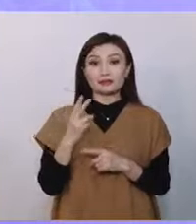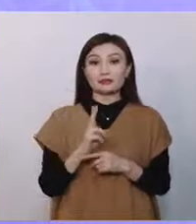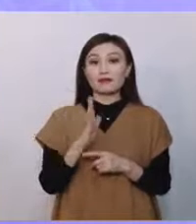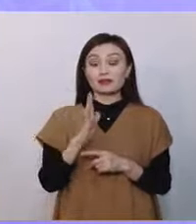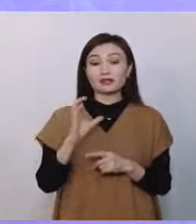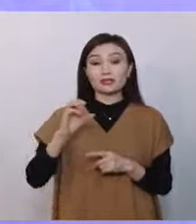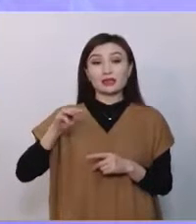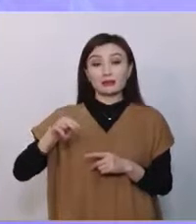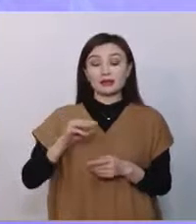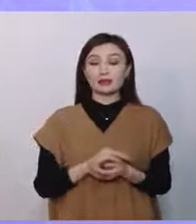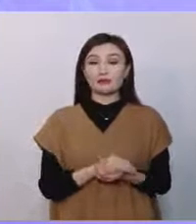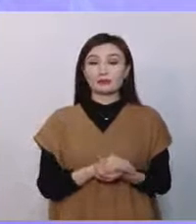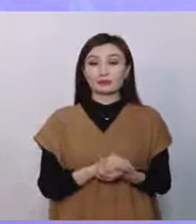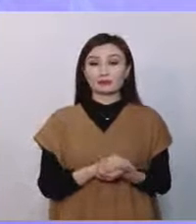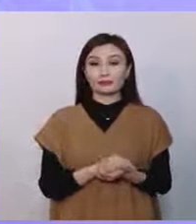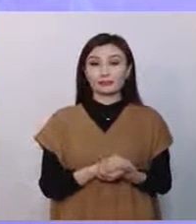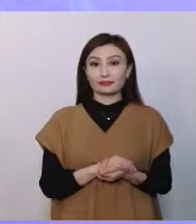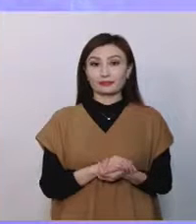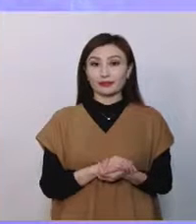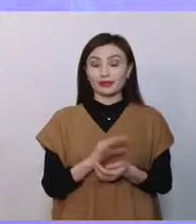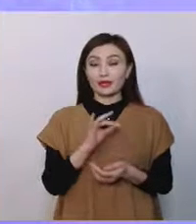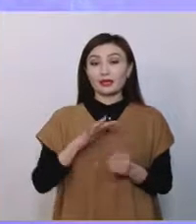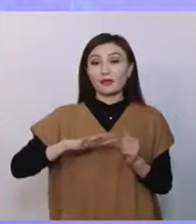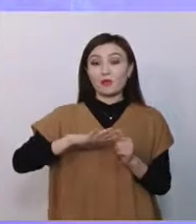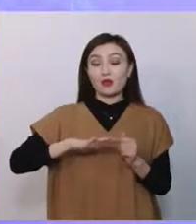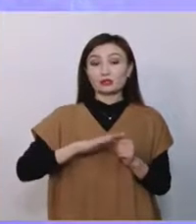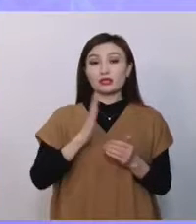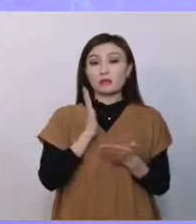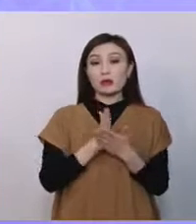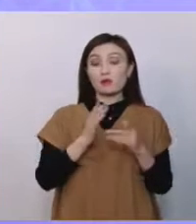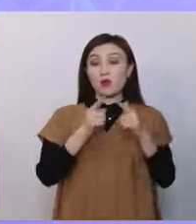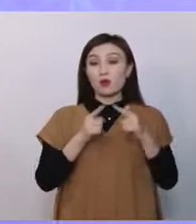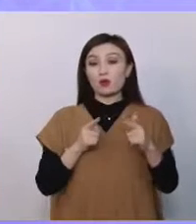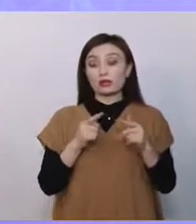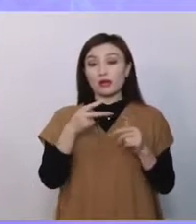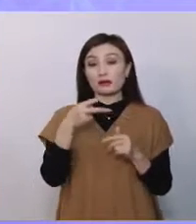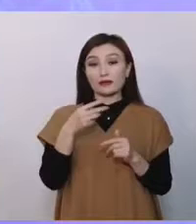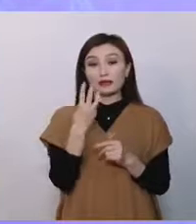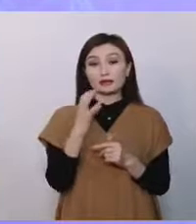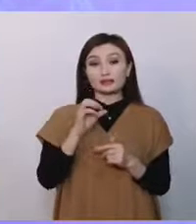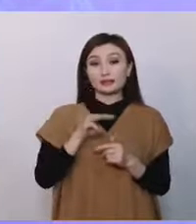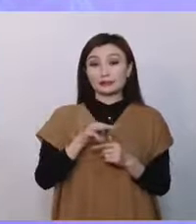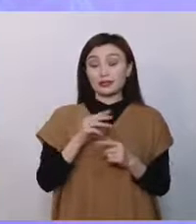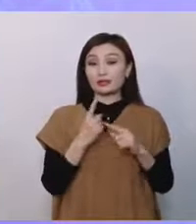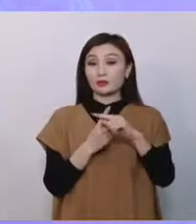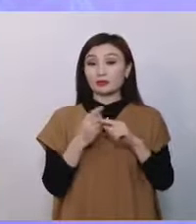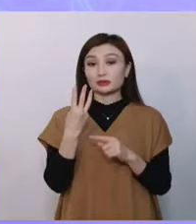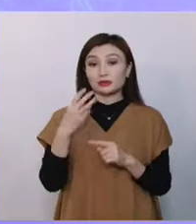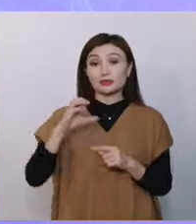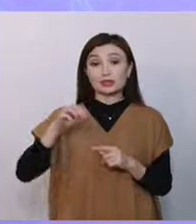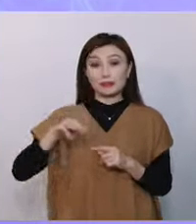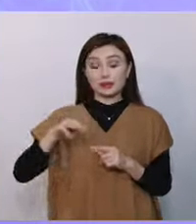квадратным сантиметрам и площадь прямоугольника равна 3 сантиметра плюс 3